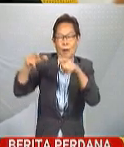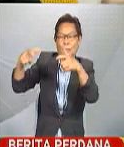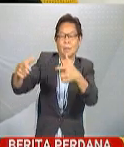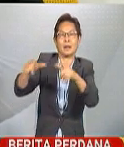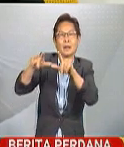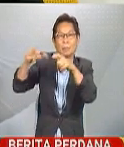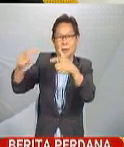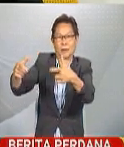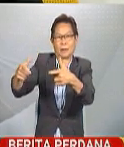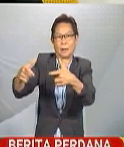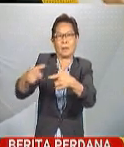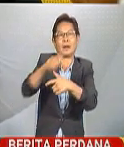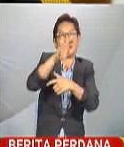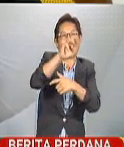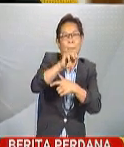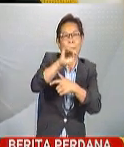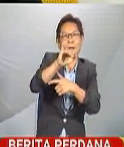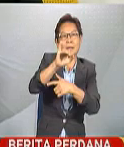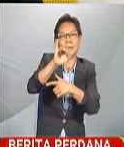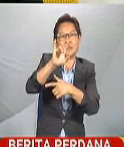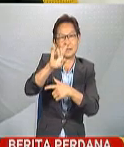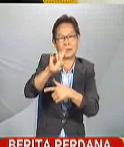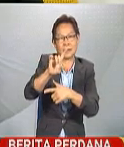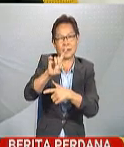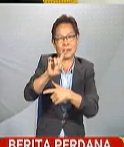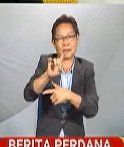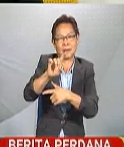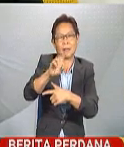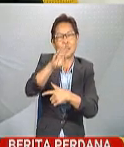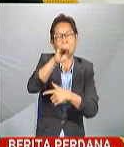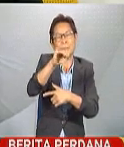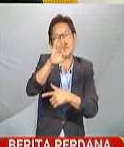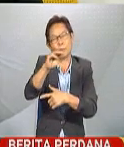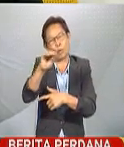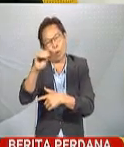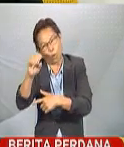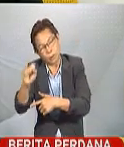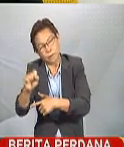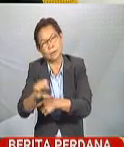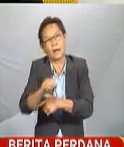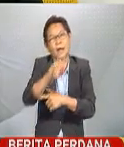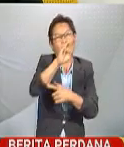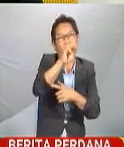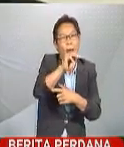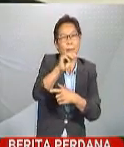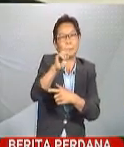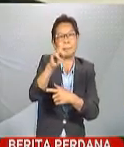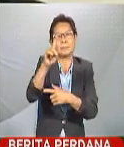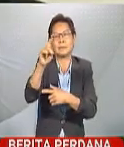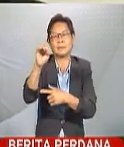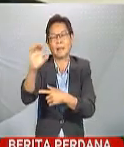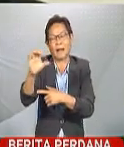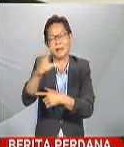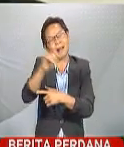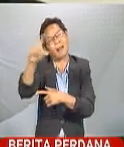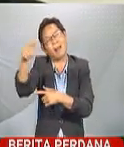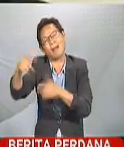maksudkan tadi seperti MW jdi seperti amimal seperti MD transfernya